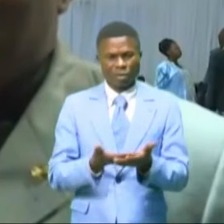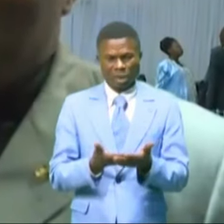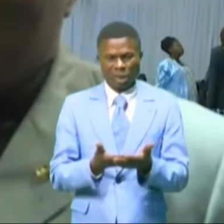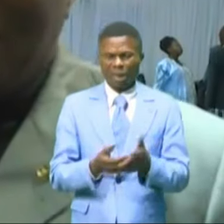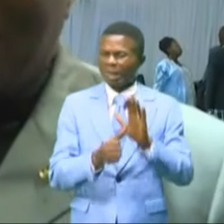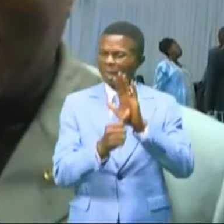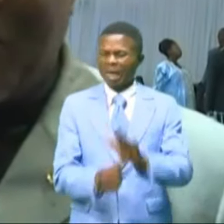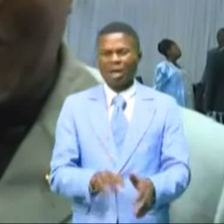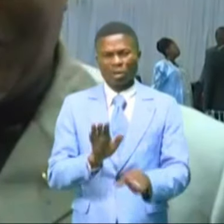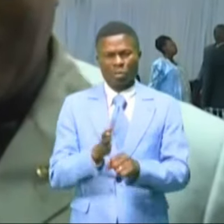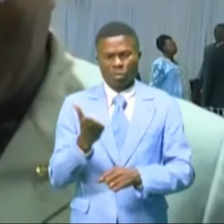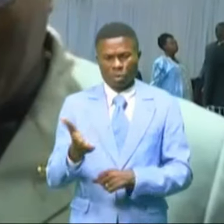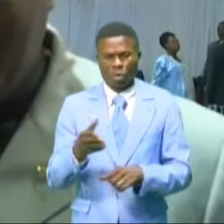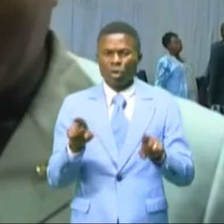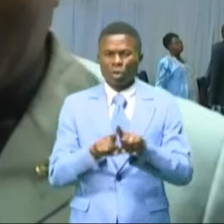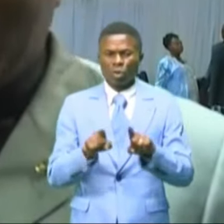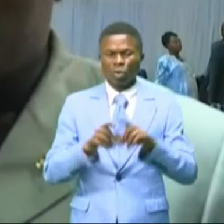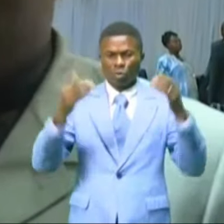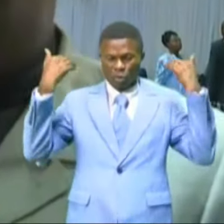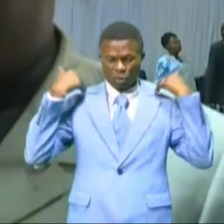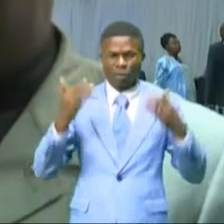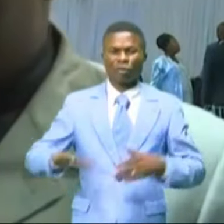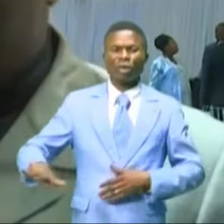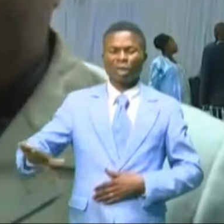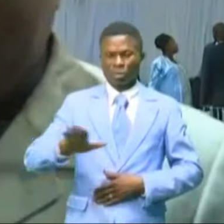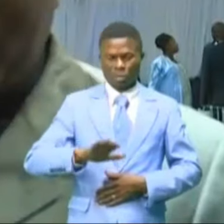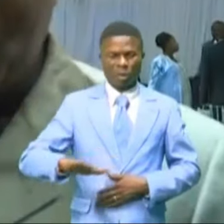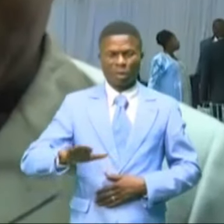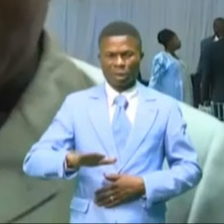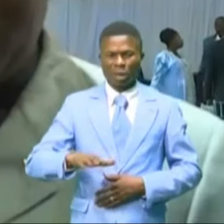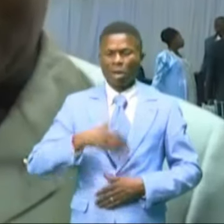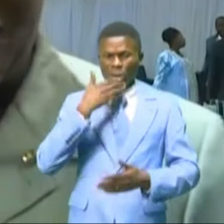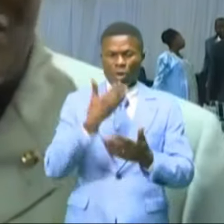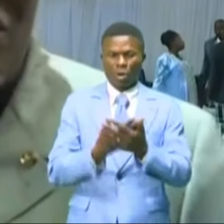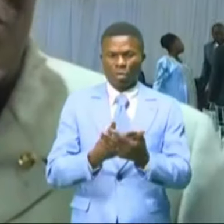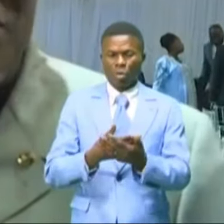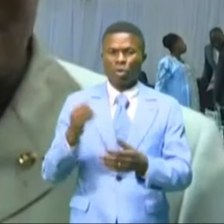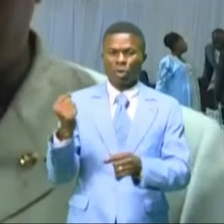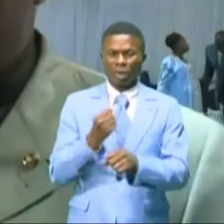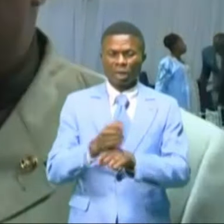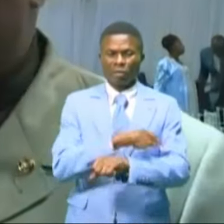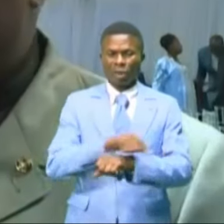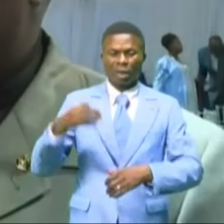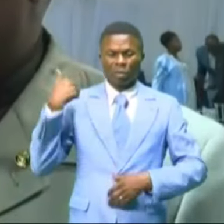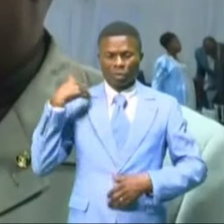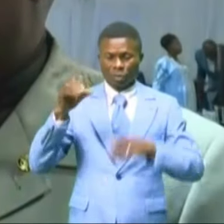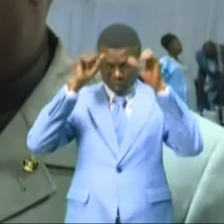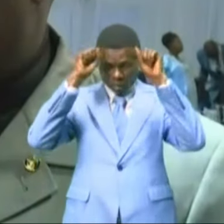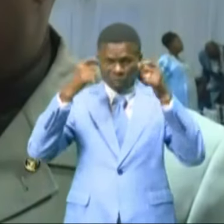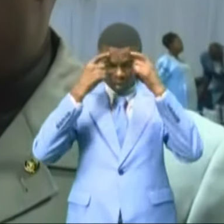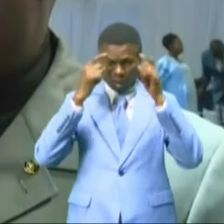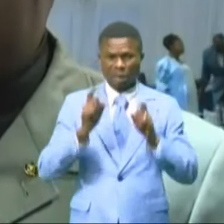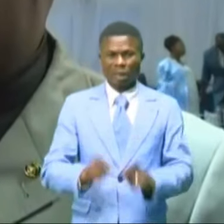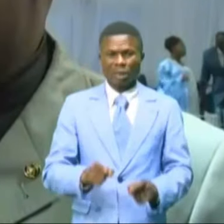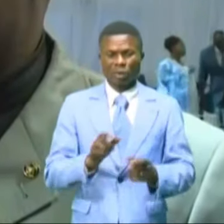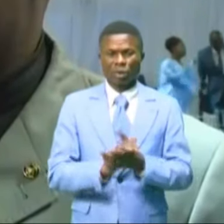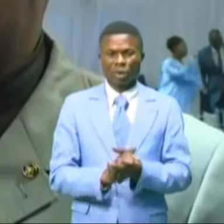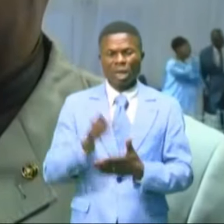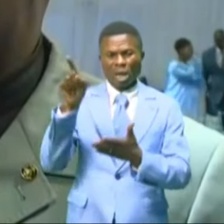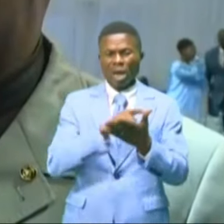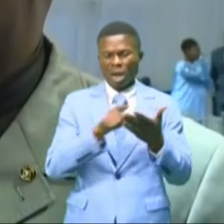Bon, en tant que garant de bon fonctionnement des institutions, le président a tenu à